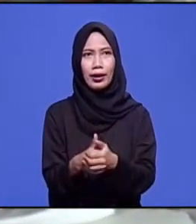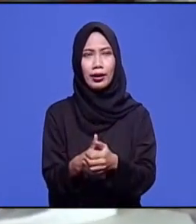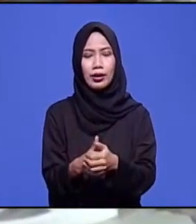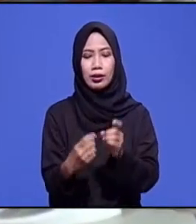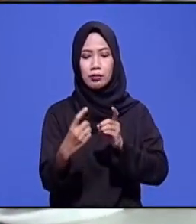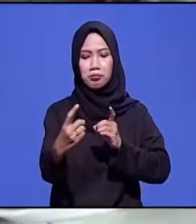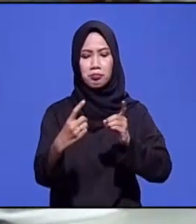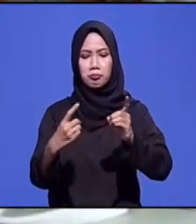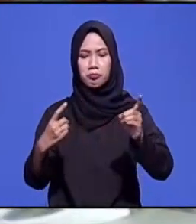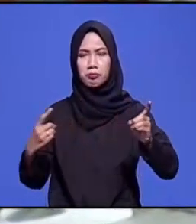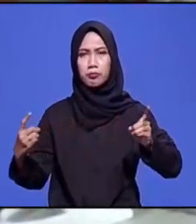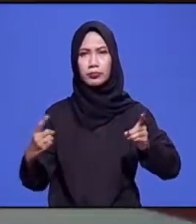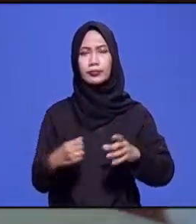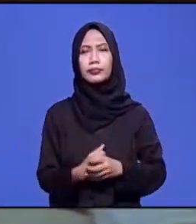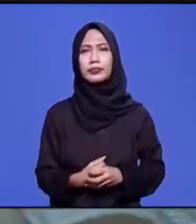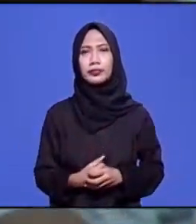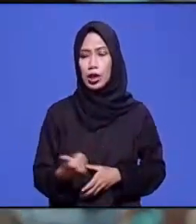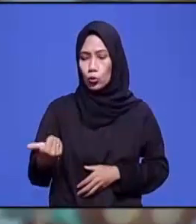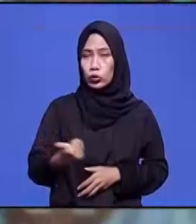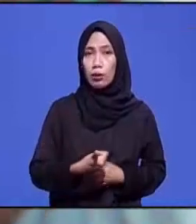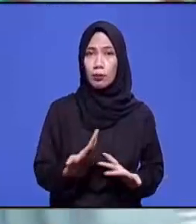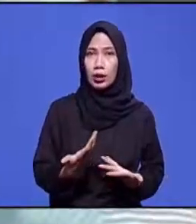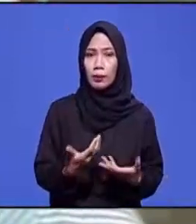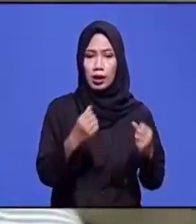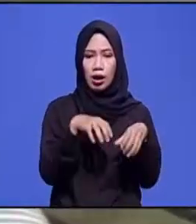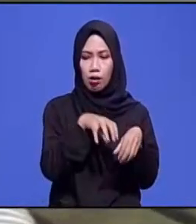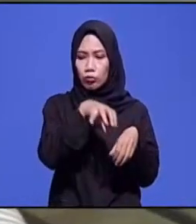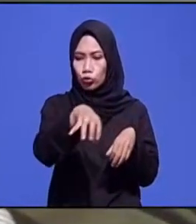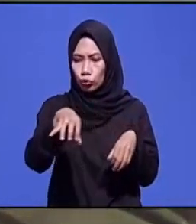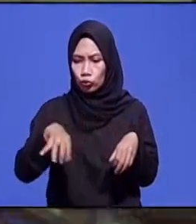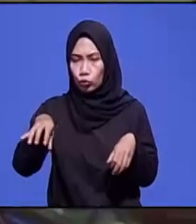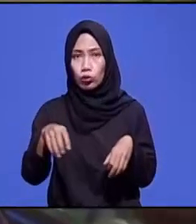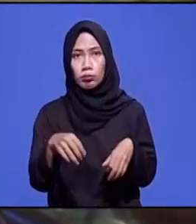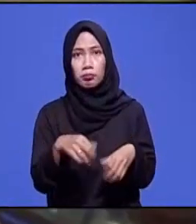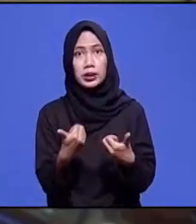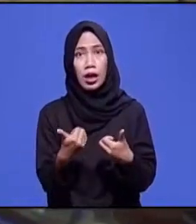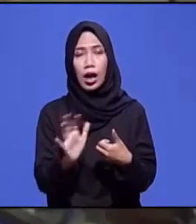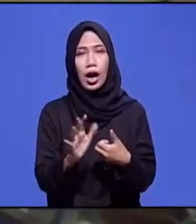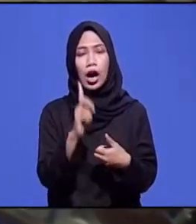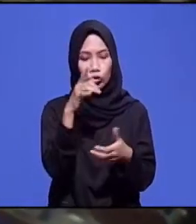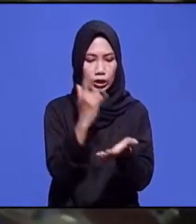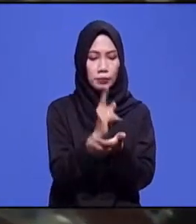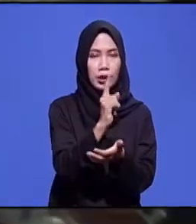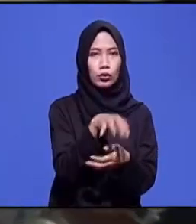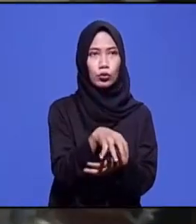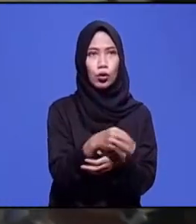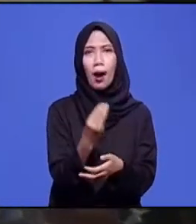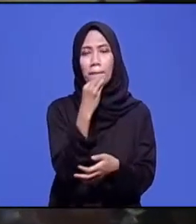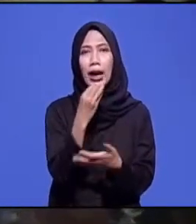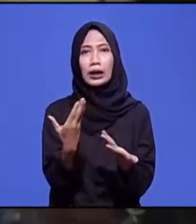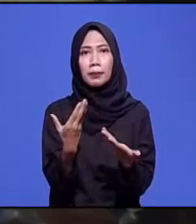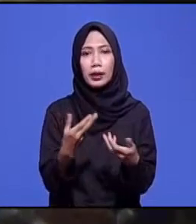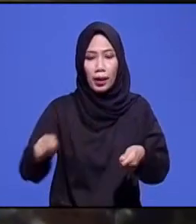berjarak 2,5 meter. Para tamu juga dilarang berpindah tempat duduk dan bergelombol. Semua makanan tidak dihidangkan secara